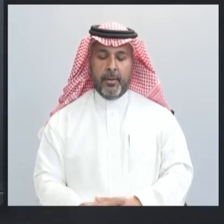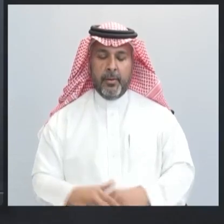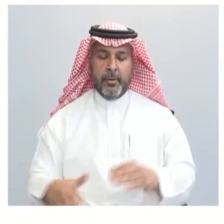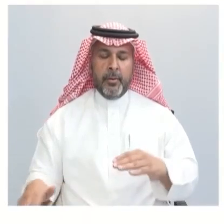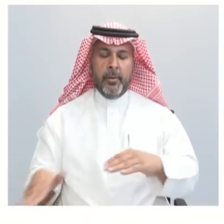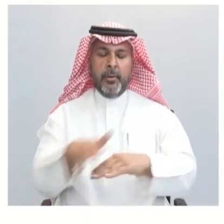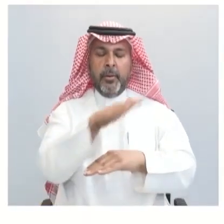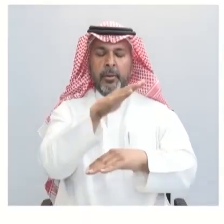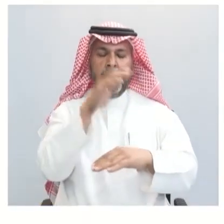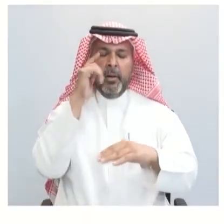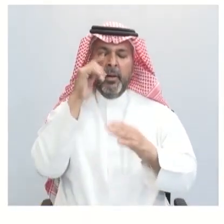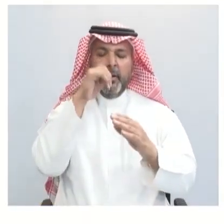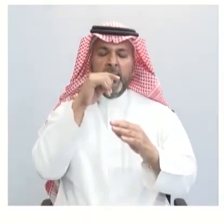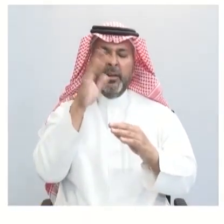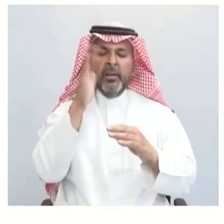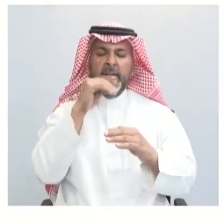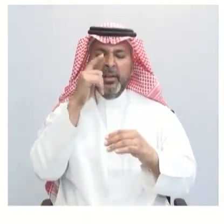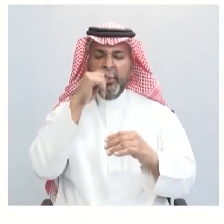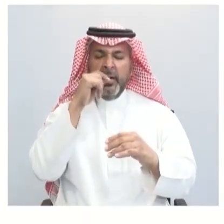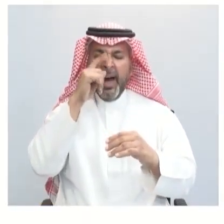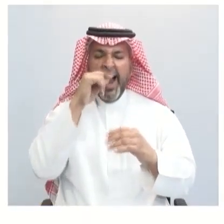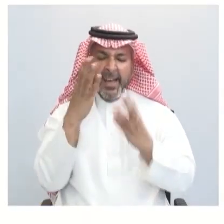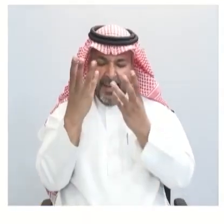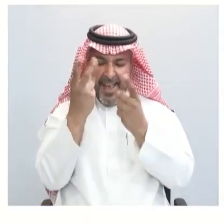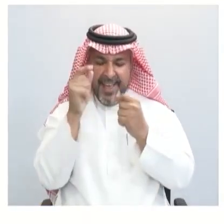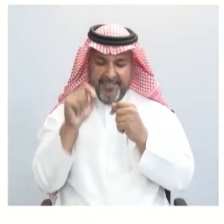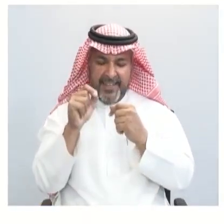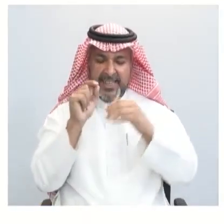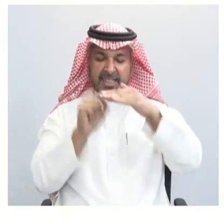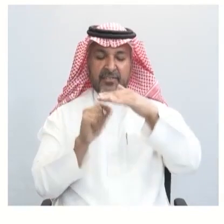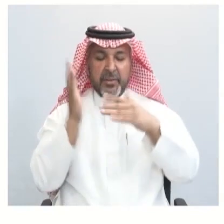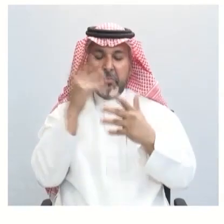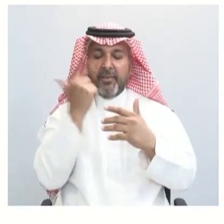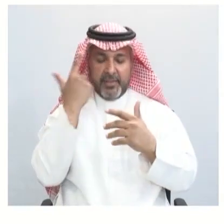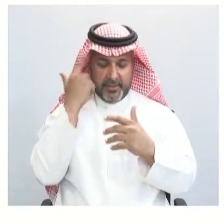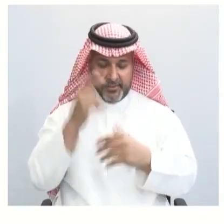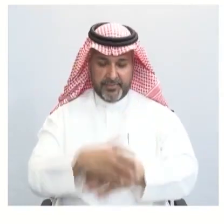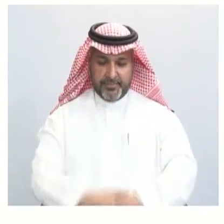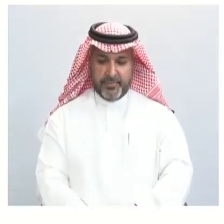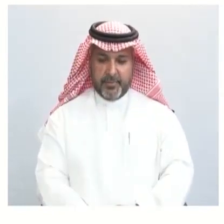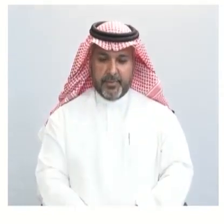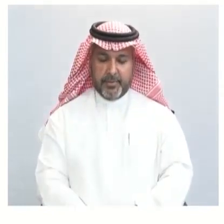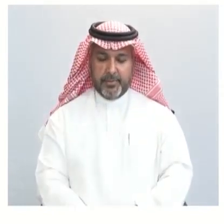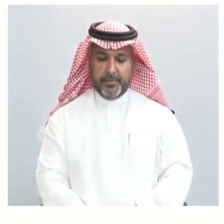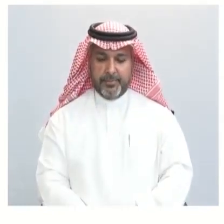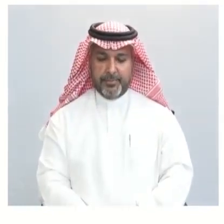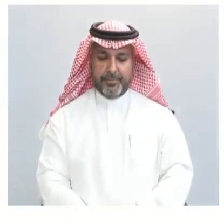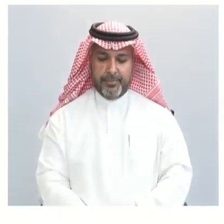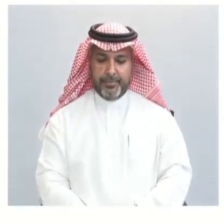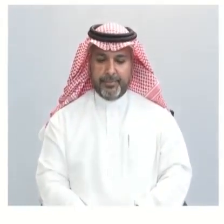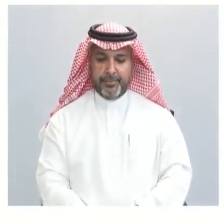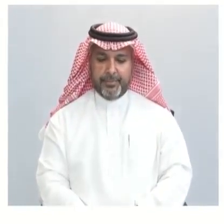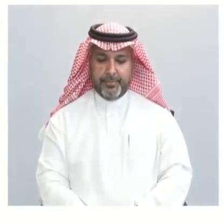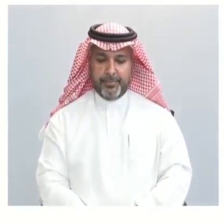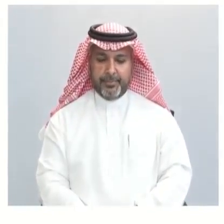البياني للداله معنات ان له قيمه له قيمه عند هذه النقطه او عند هذه